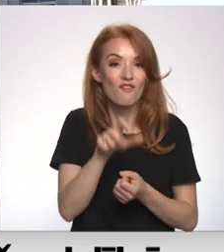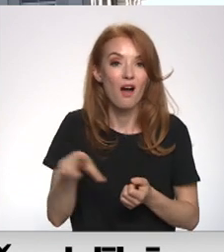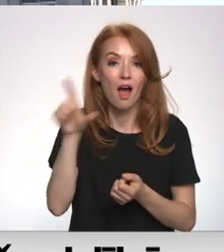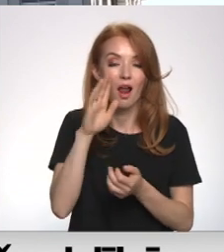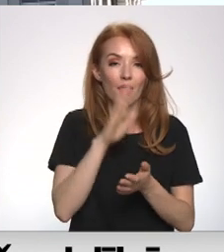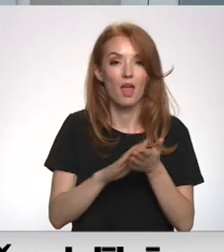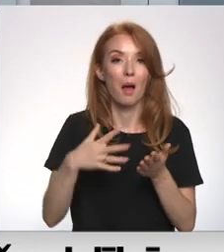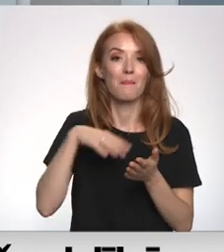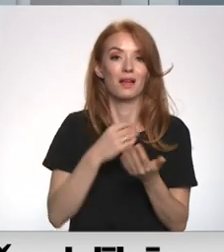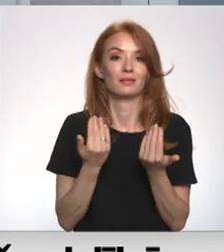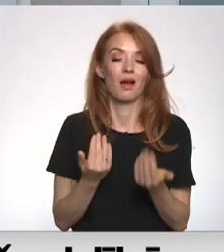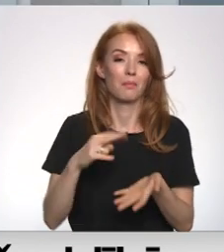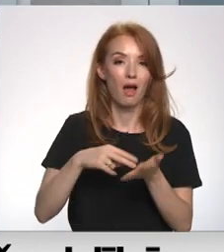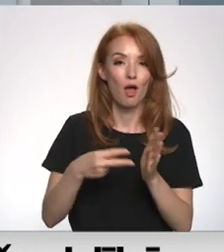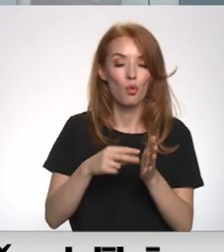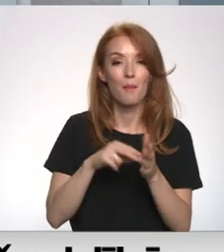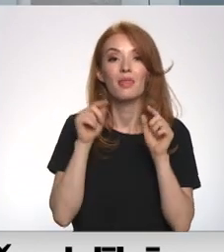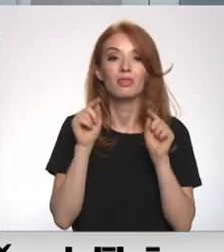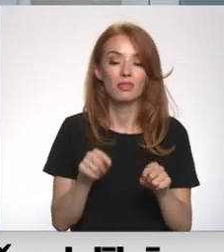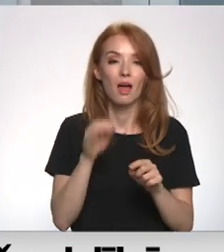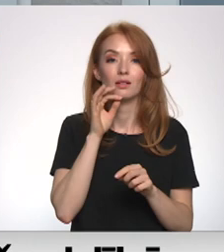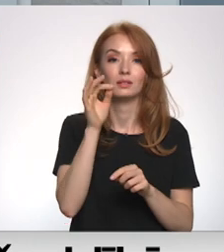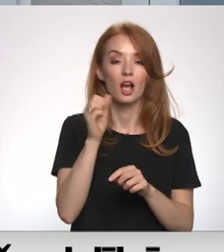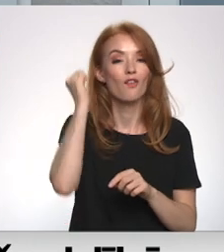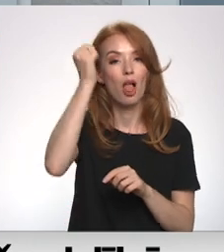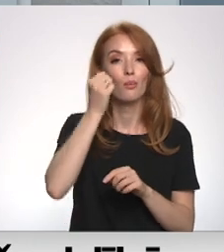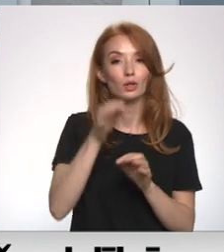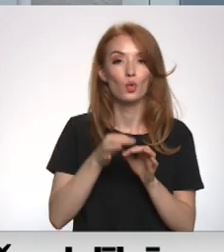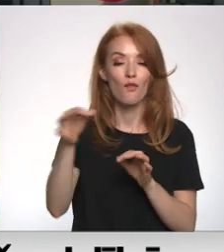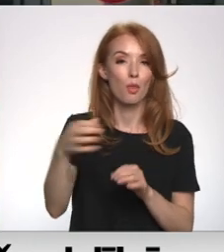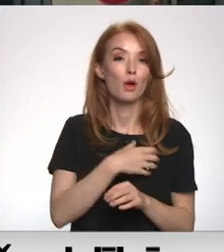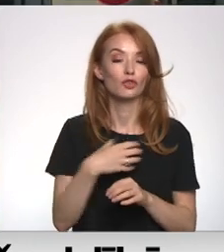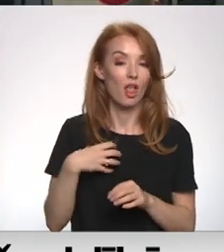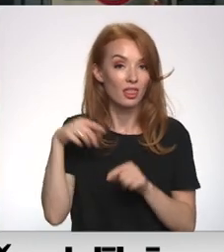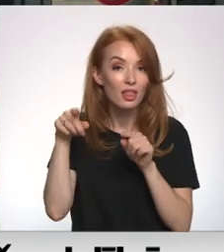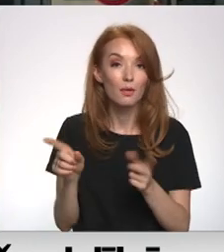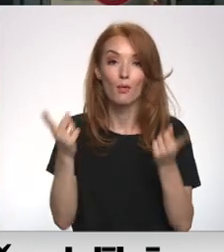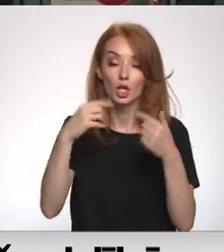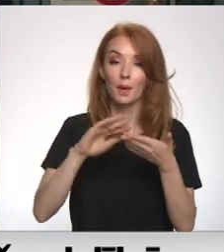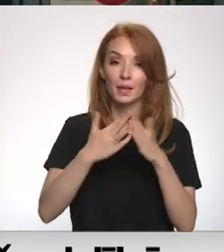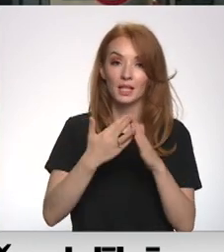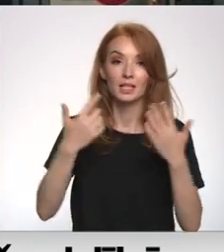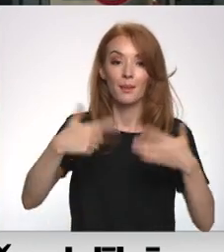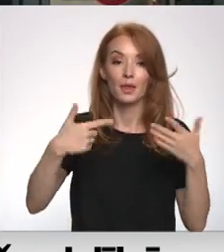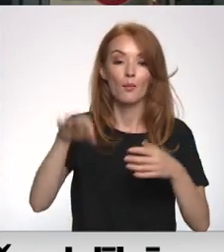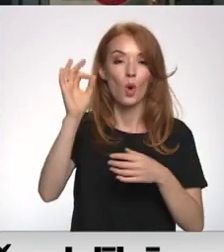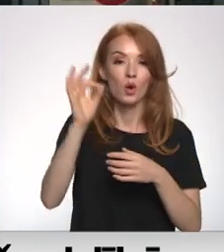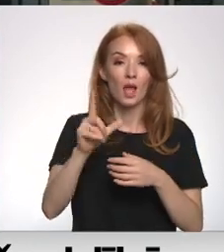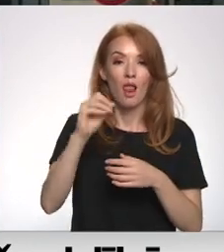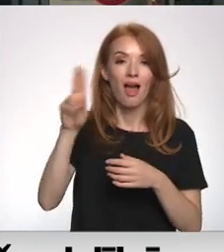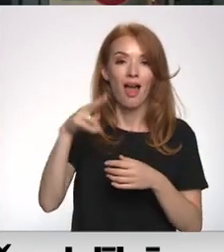esam iedomājušies. Tā vērtējot šī brīža situāciju, saka Valmieras novada pašvaldībā. Šobrīd pilsētā jau 70% ir